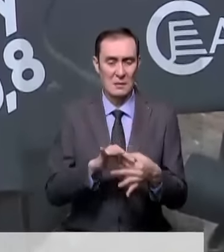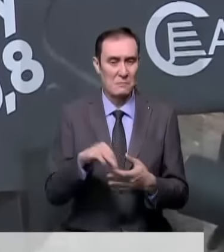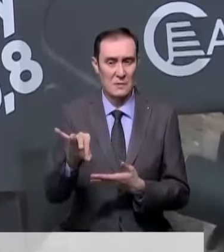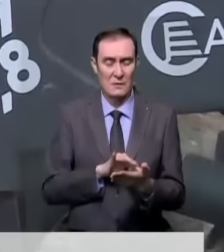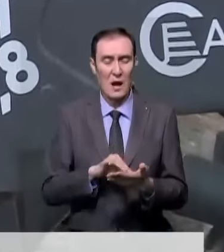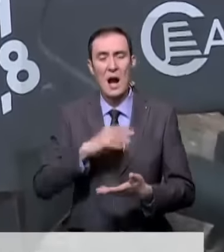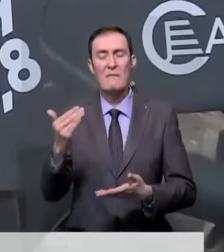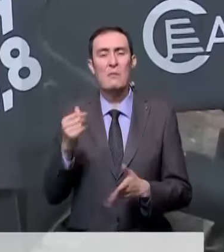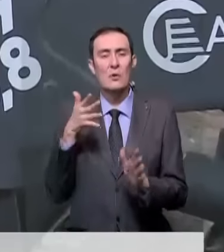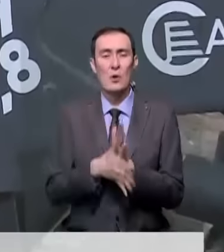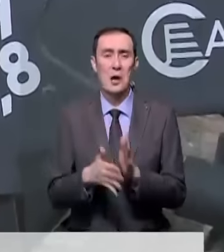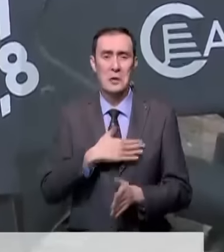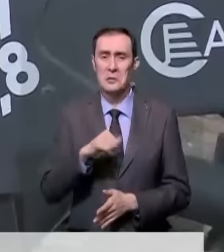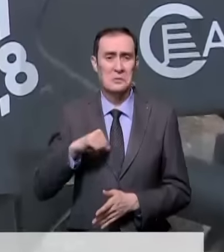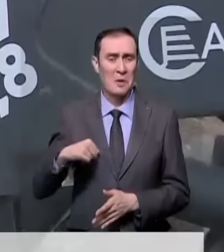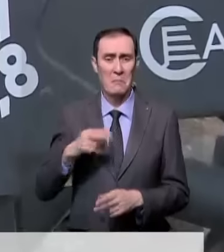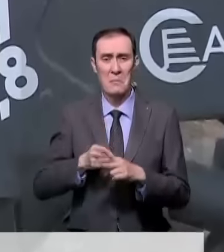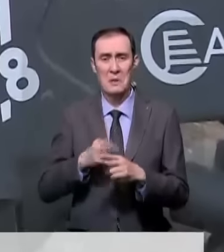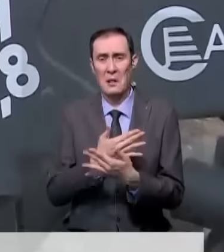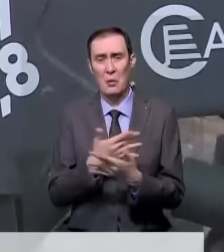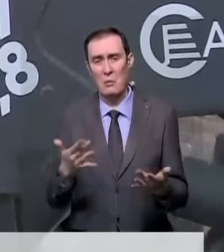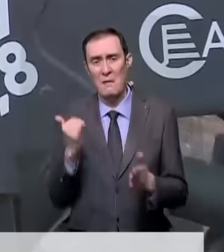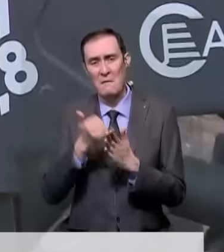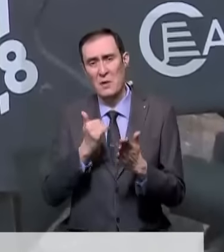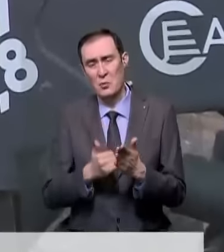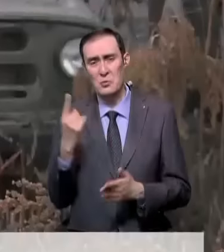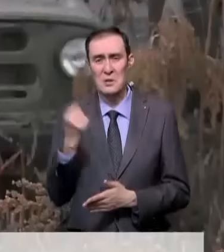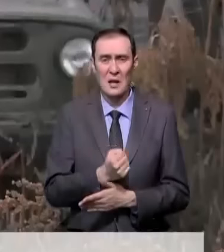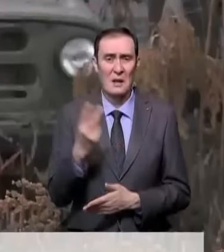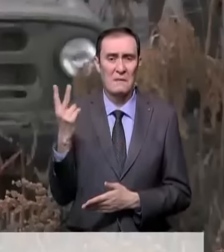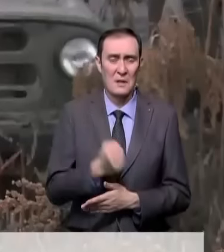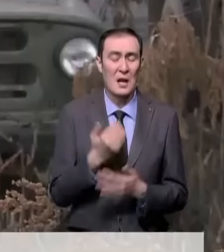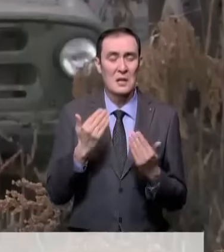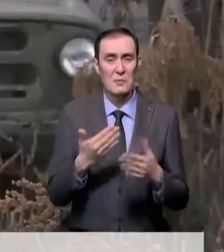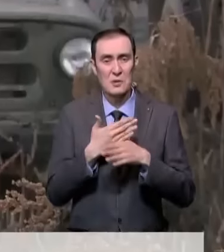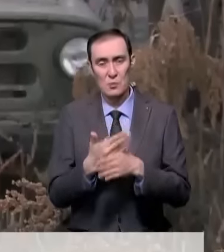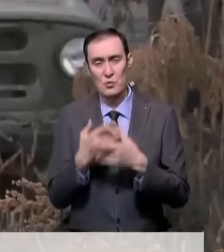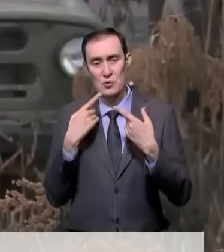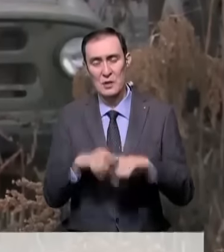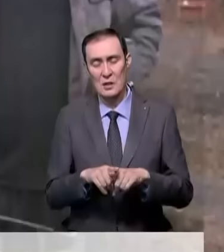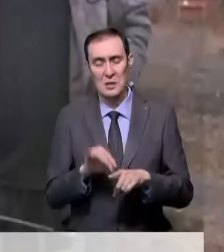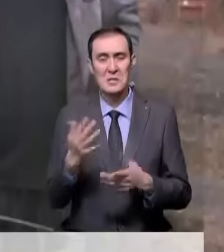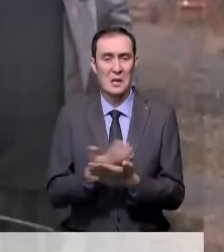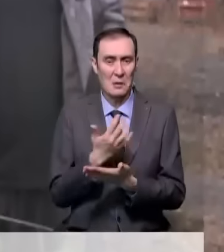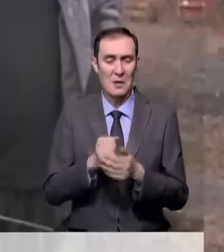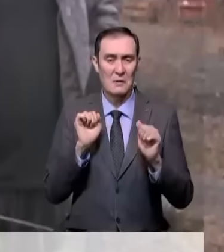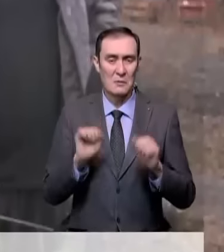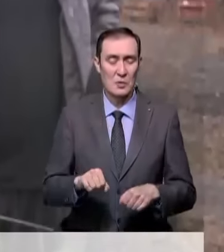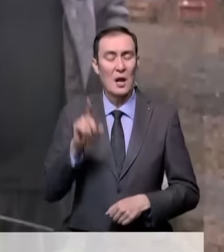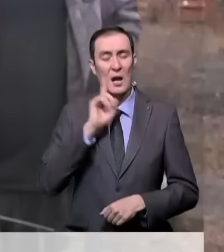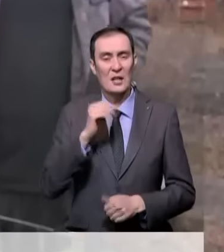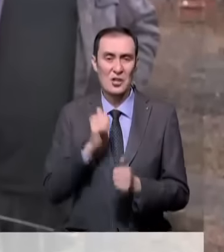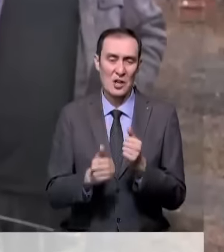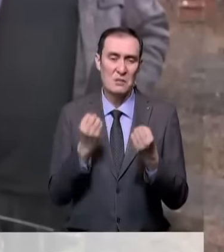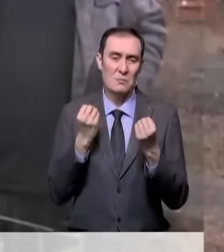Сколько вышло, ну? А я все с металлом варил, я не знаю, может, неделю варил, две. Теперь с помощью этой техники еще и зарабатывает. Хотя